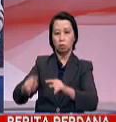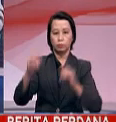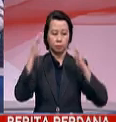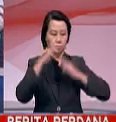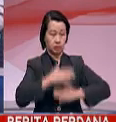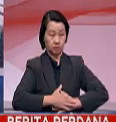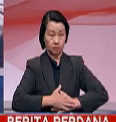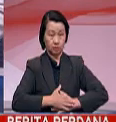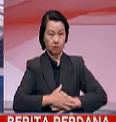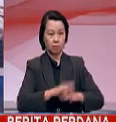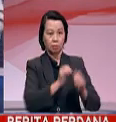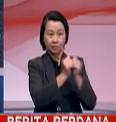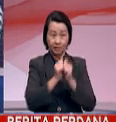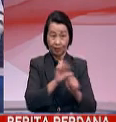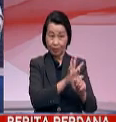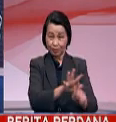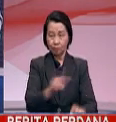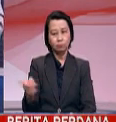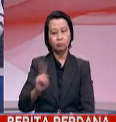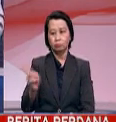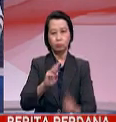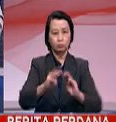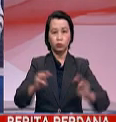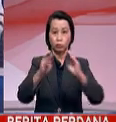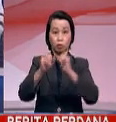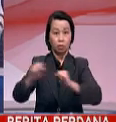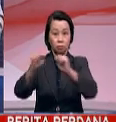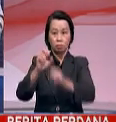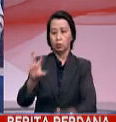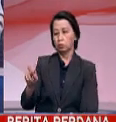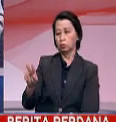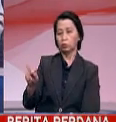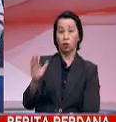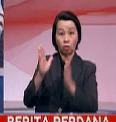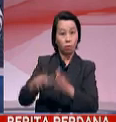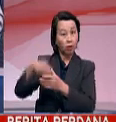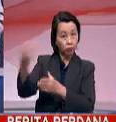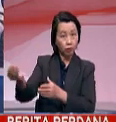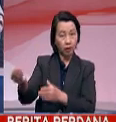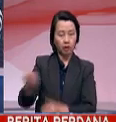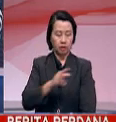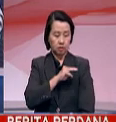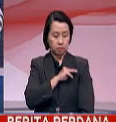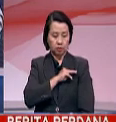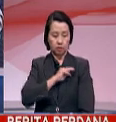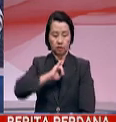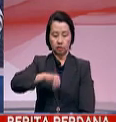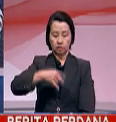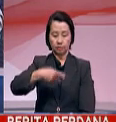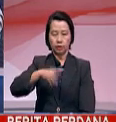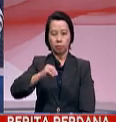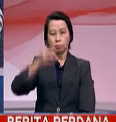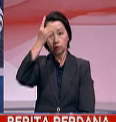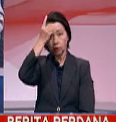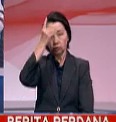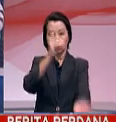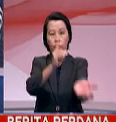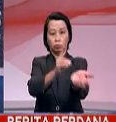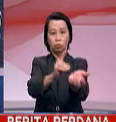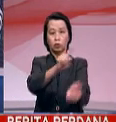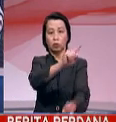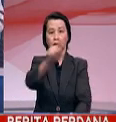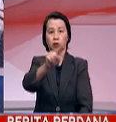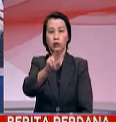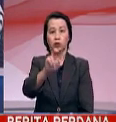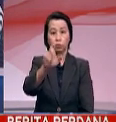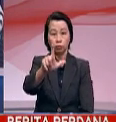menunaikan solat secara berjemaah di masjid ataupun surau. Menteri di Jabatan Perdana Menteri bagi Hal Ehwal Agama, Datuk Seri Dr. Zulkifli